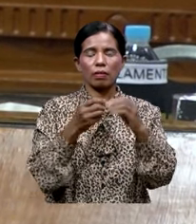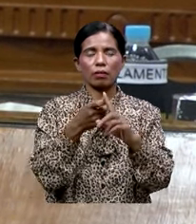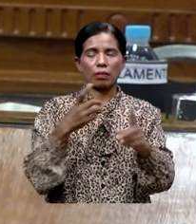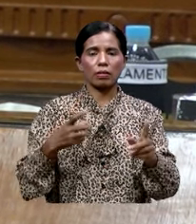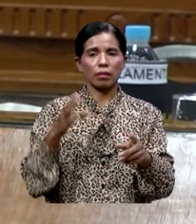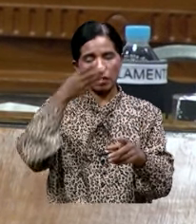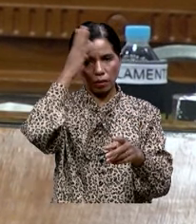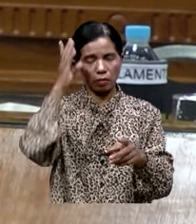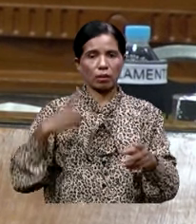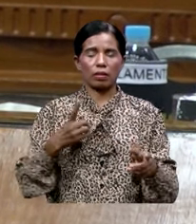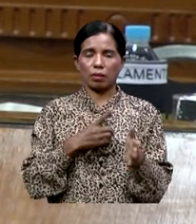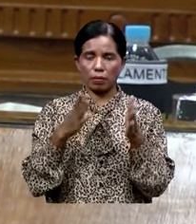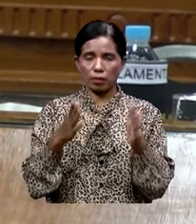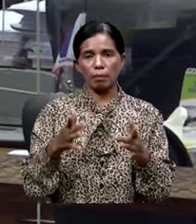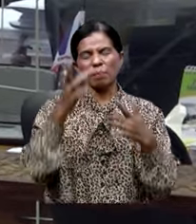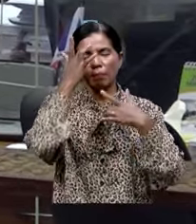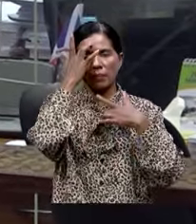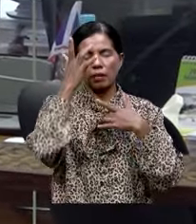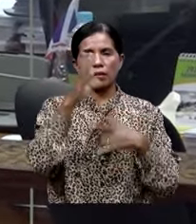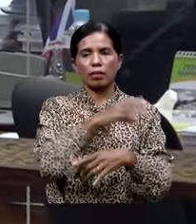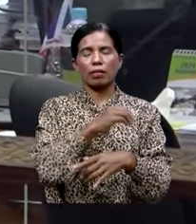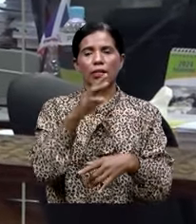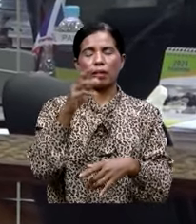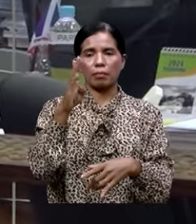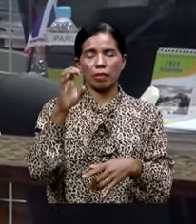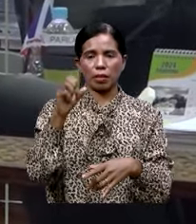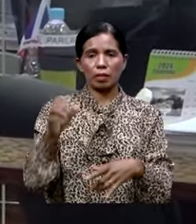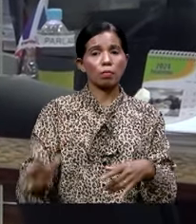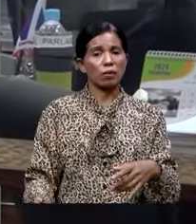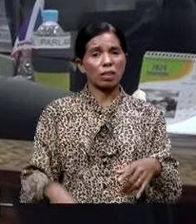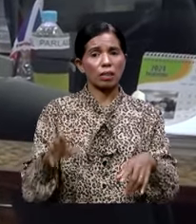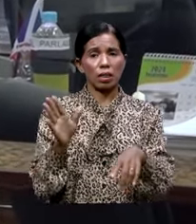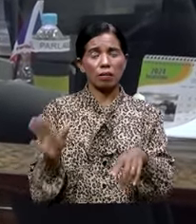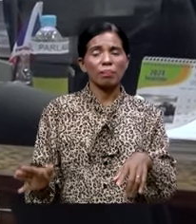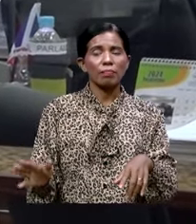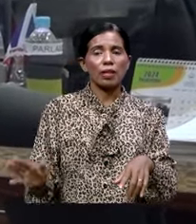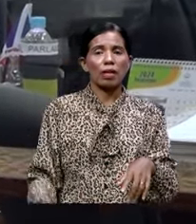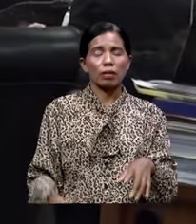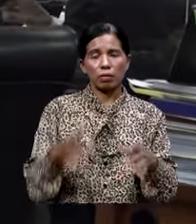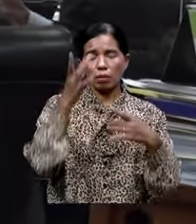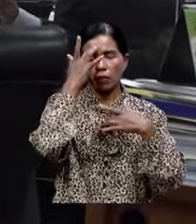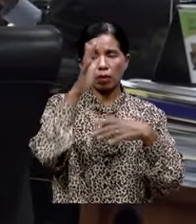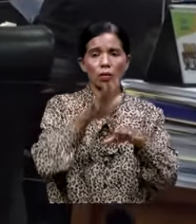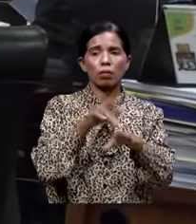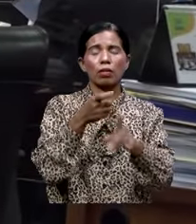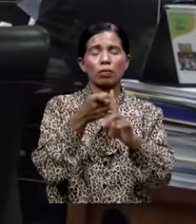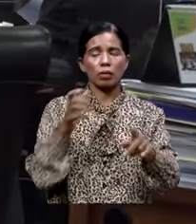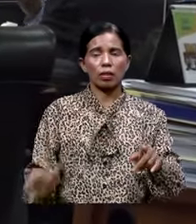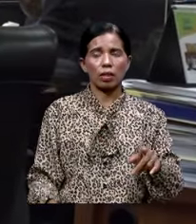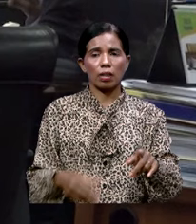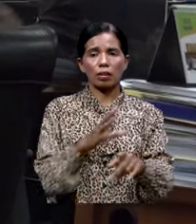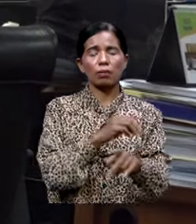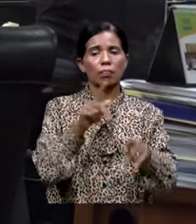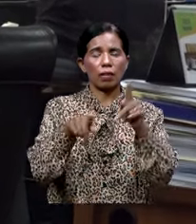sira. Moras rabies ka raiva hanesan moras perigoso nebe geralmente transmite husi animal mamalia